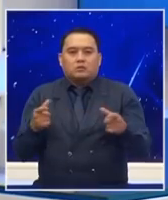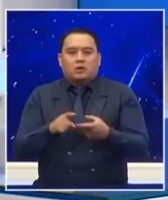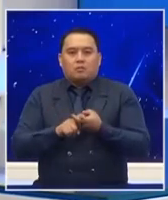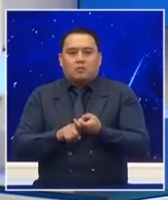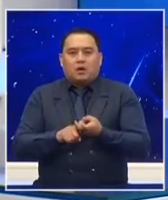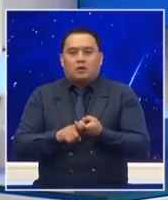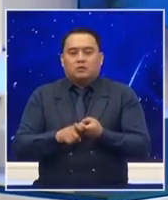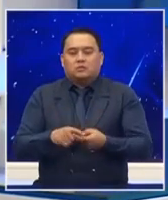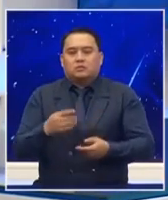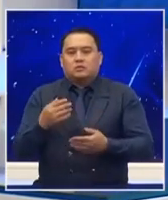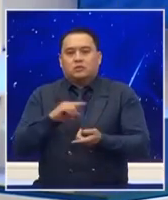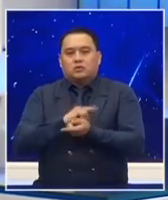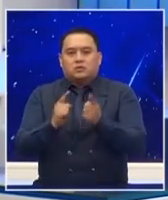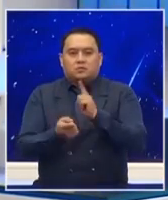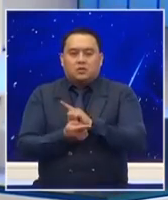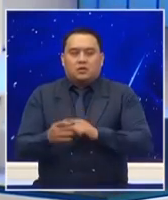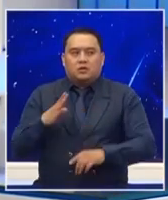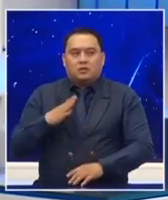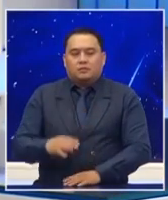дайындық кестесіне бірқатар өзгеріс енген.